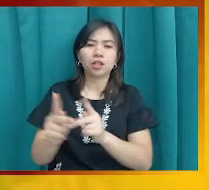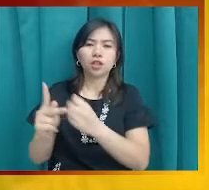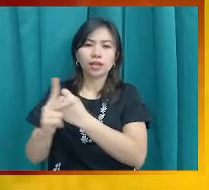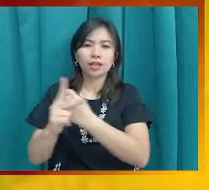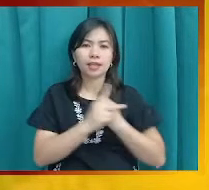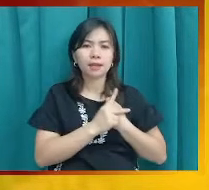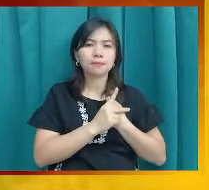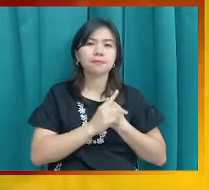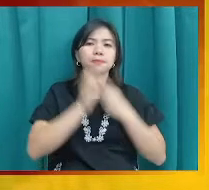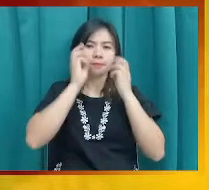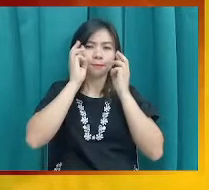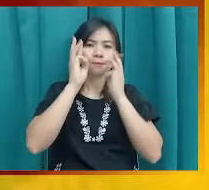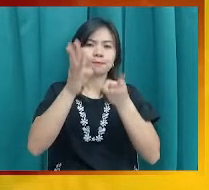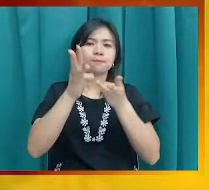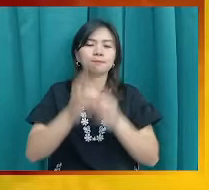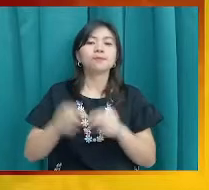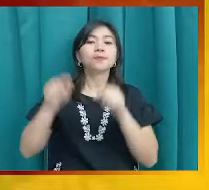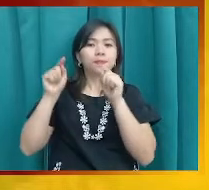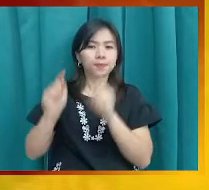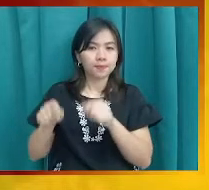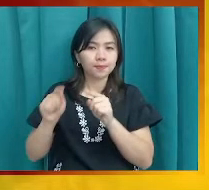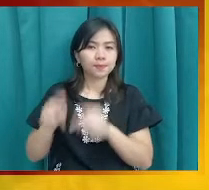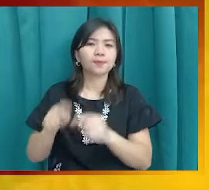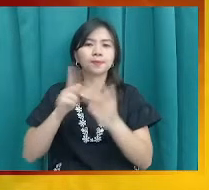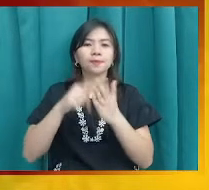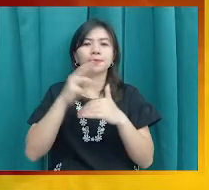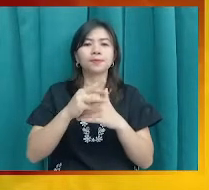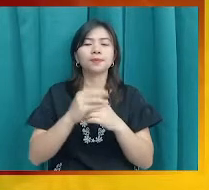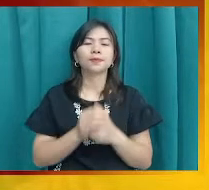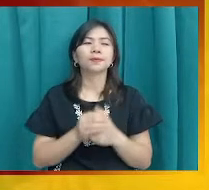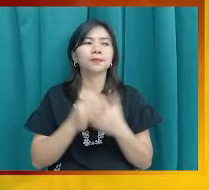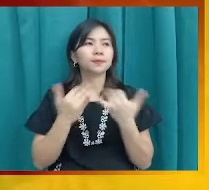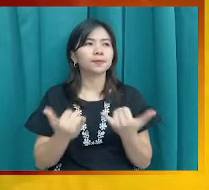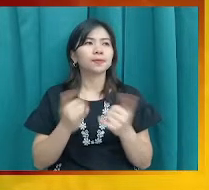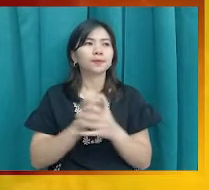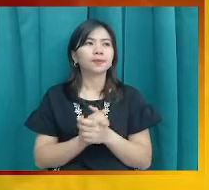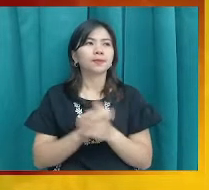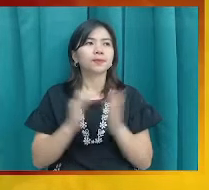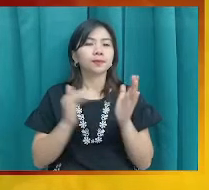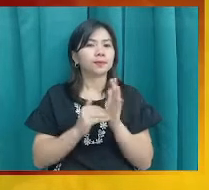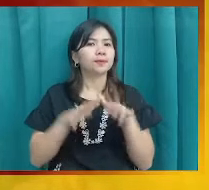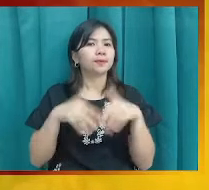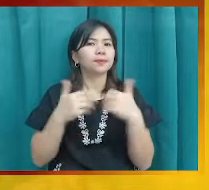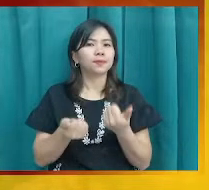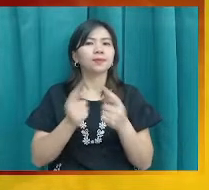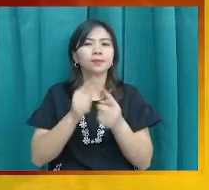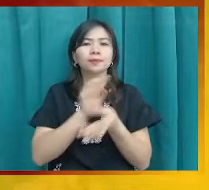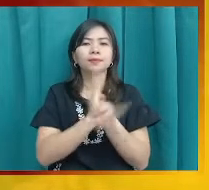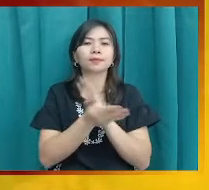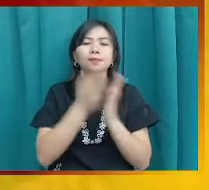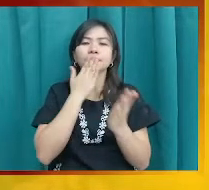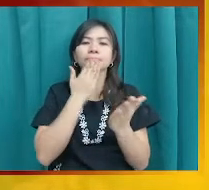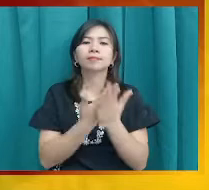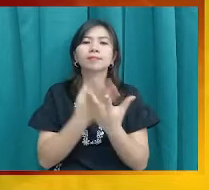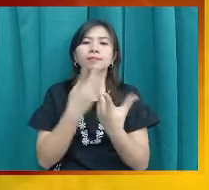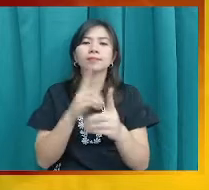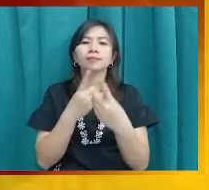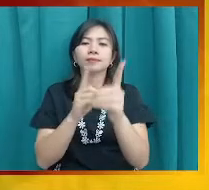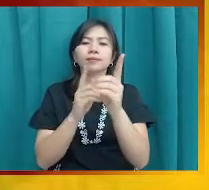ating topic ender ng how to be a good disciple. Sir Joe. All right, how to be a good disciple.